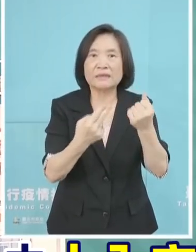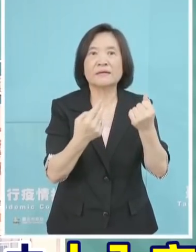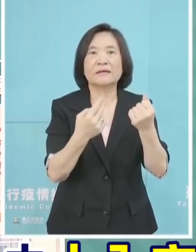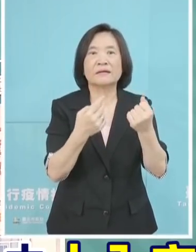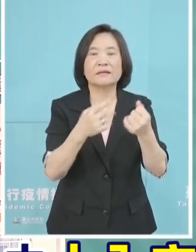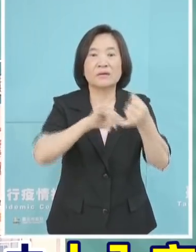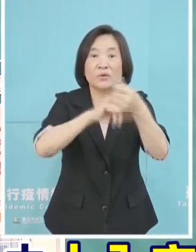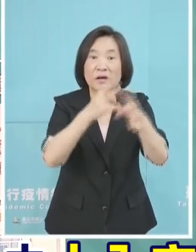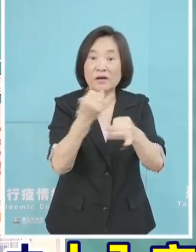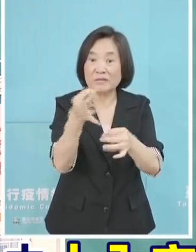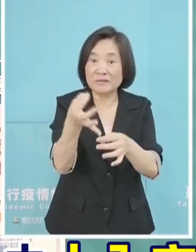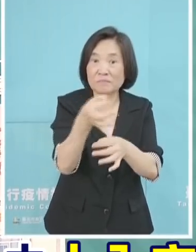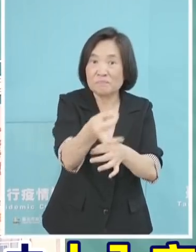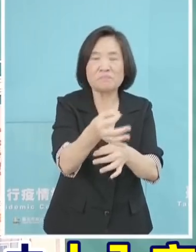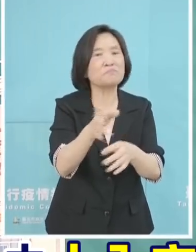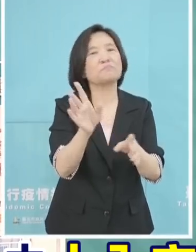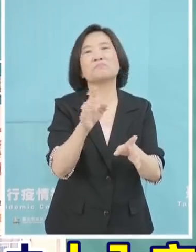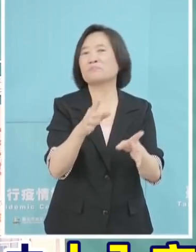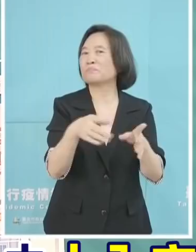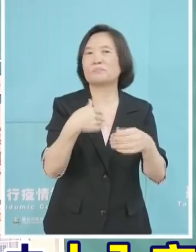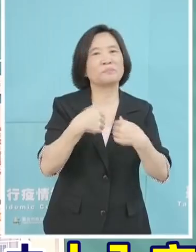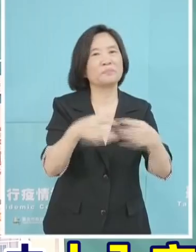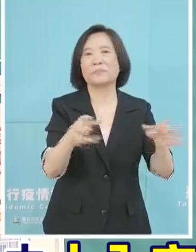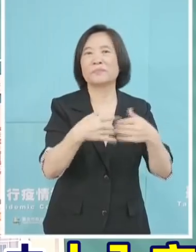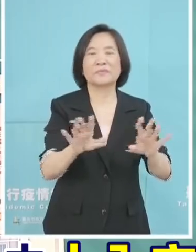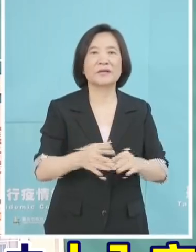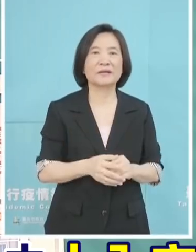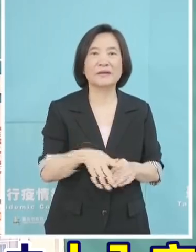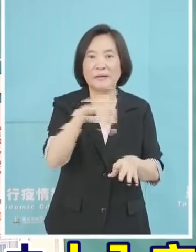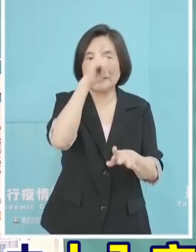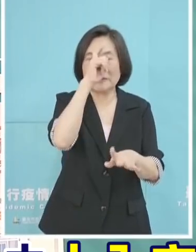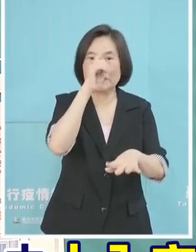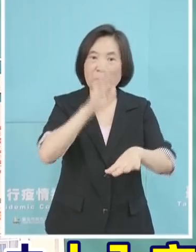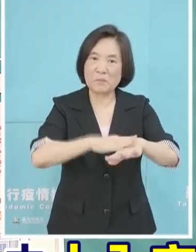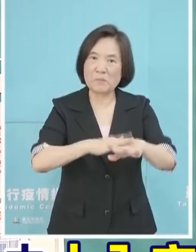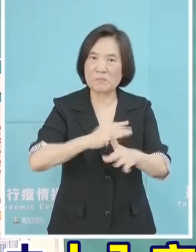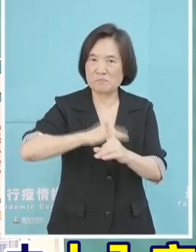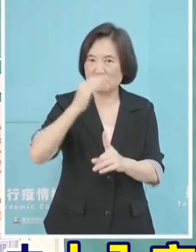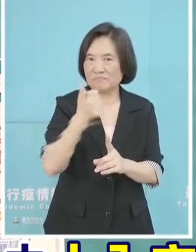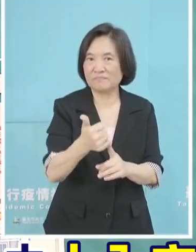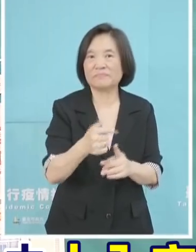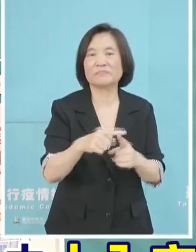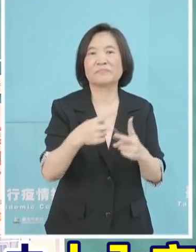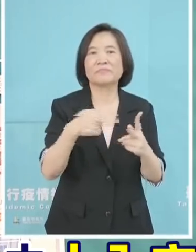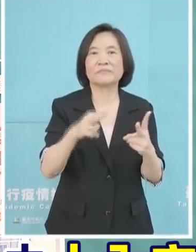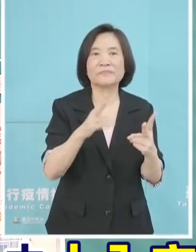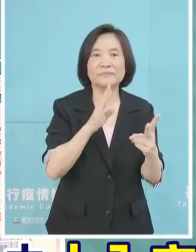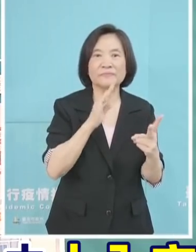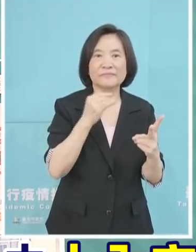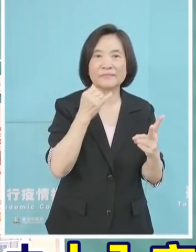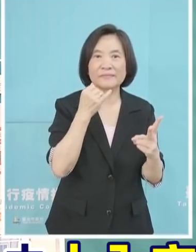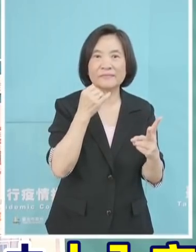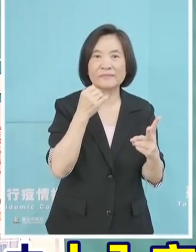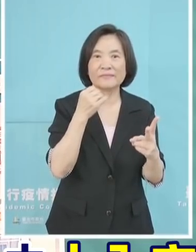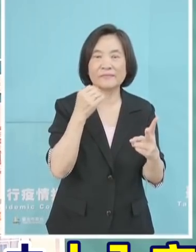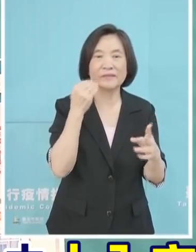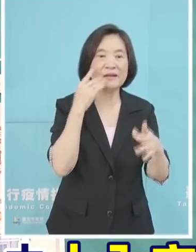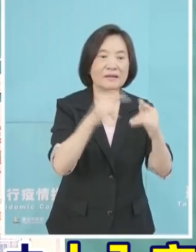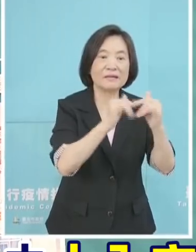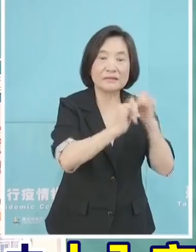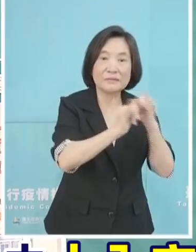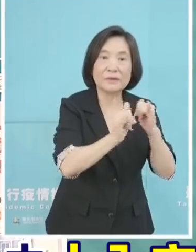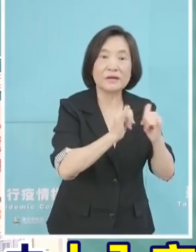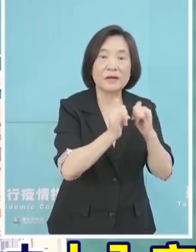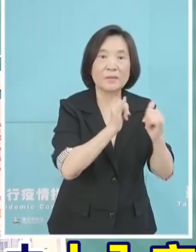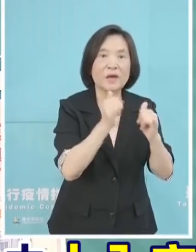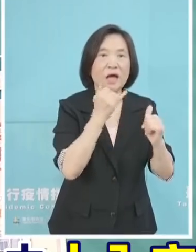所以为了提高这个接种率，为了提高行政效率哦，那也减少这个民众跟医院的负